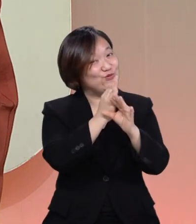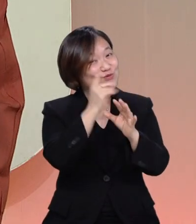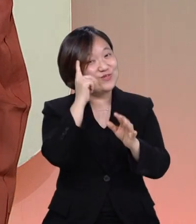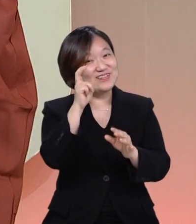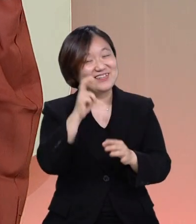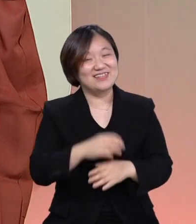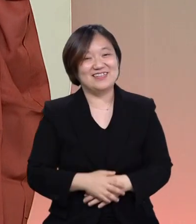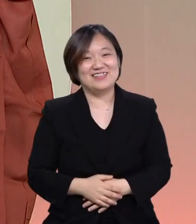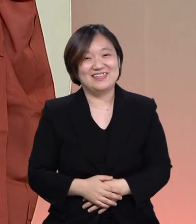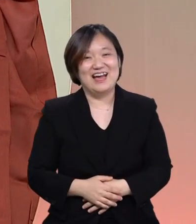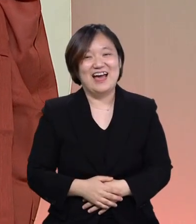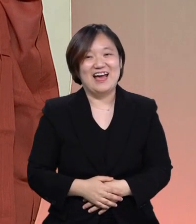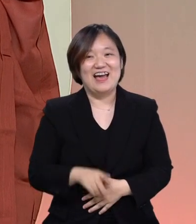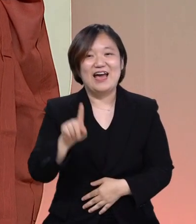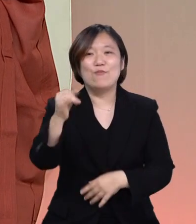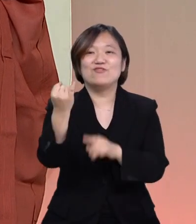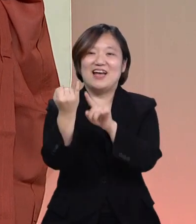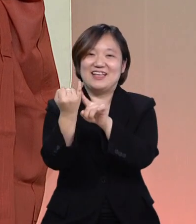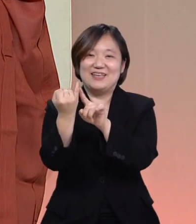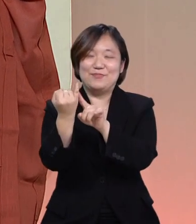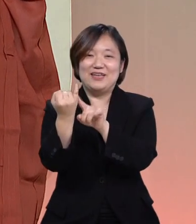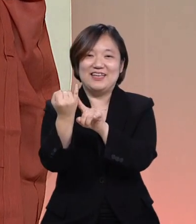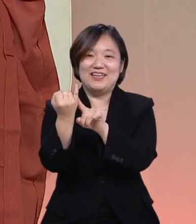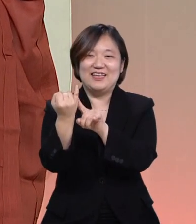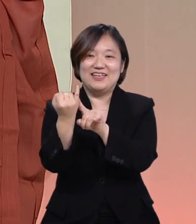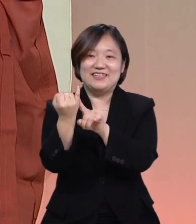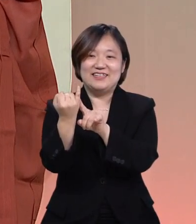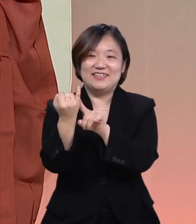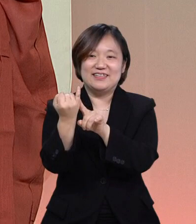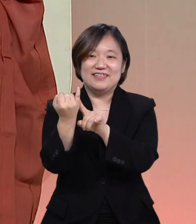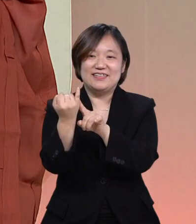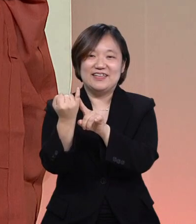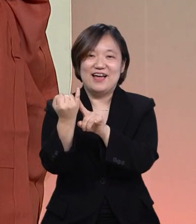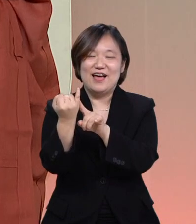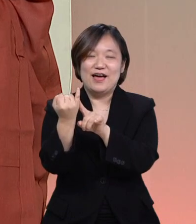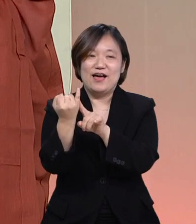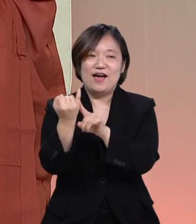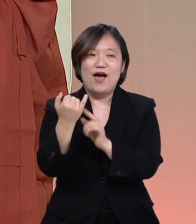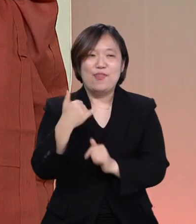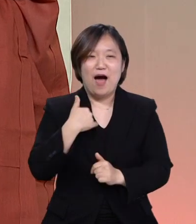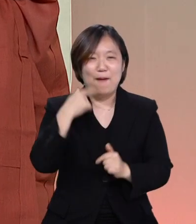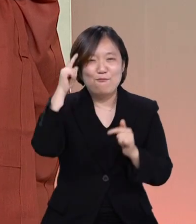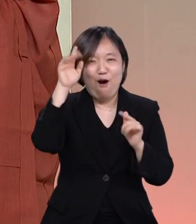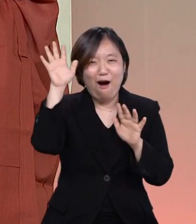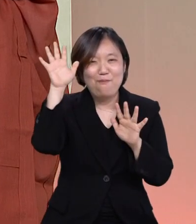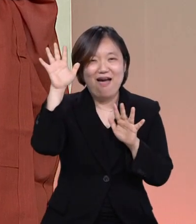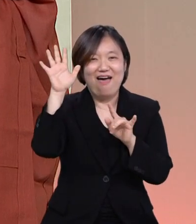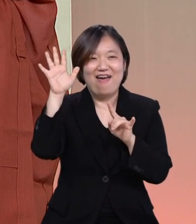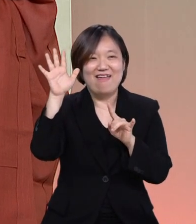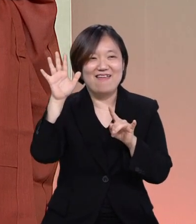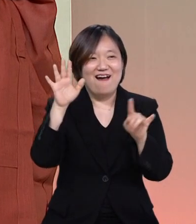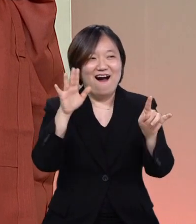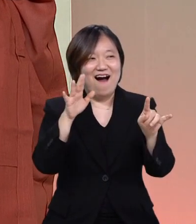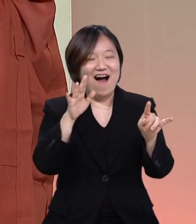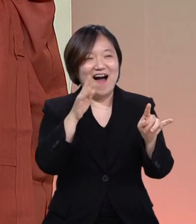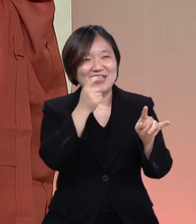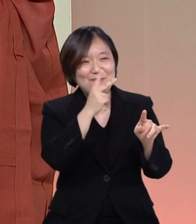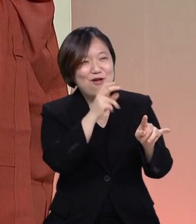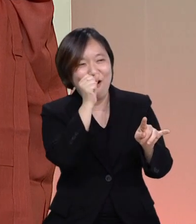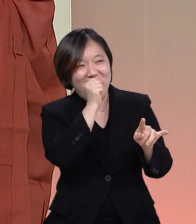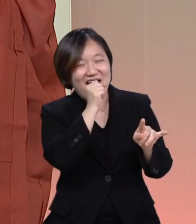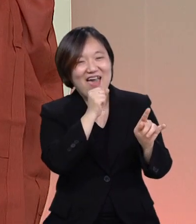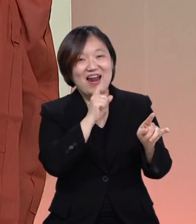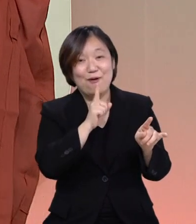1조와 불자님이 이제 저의 아주 그냥 광팬이고 소나무의 애청자다라고